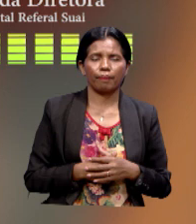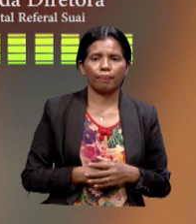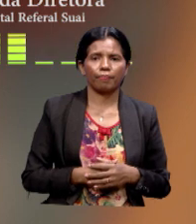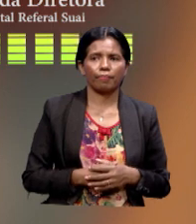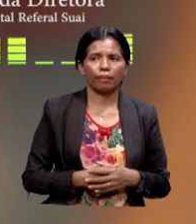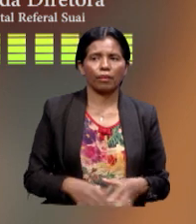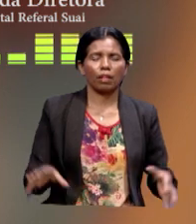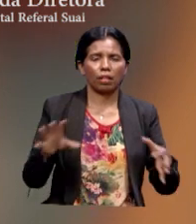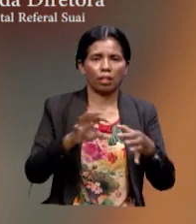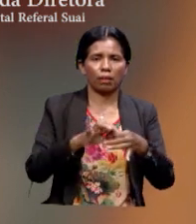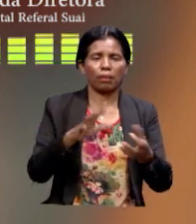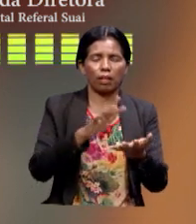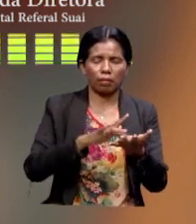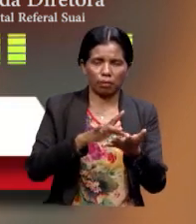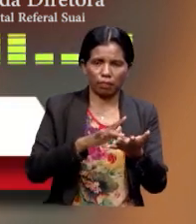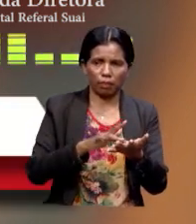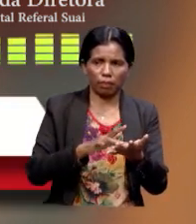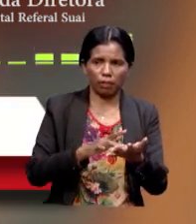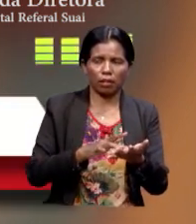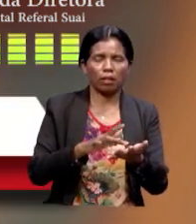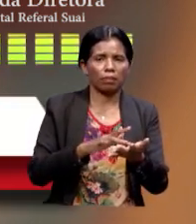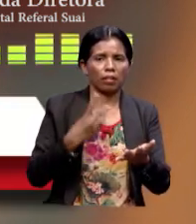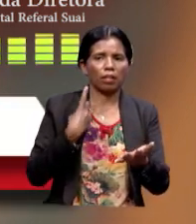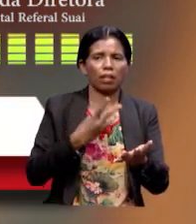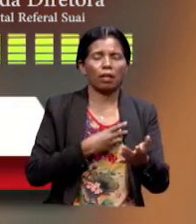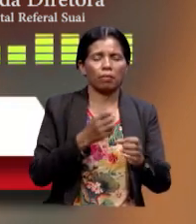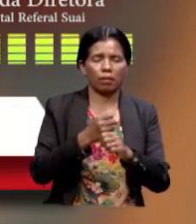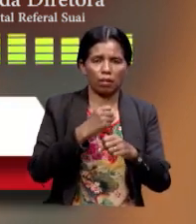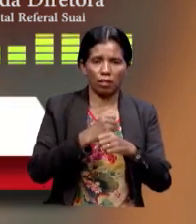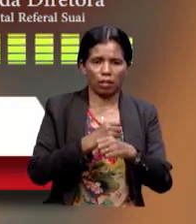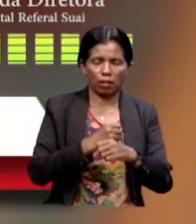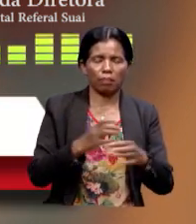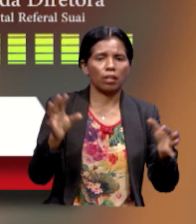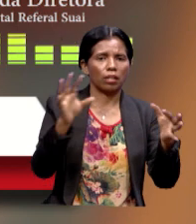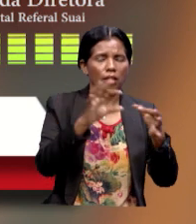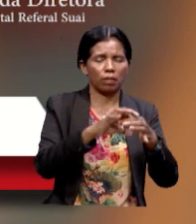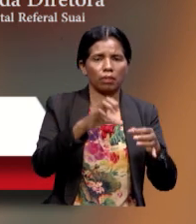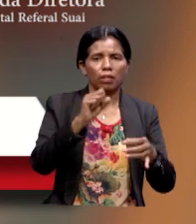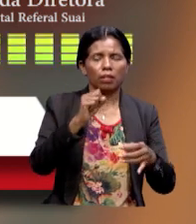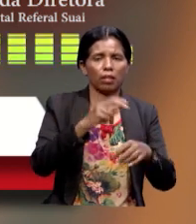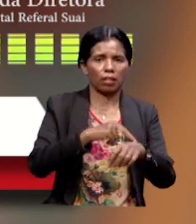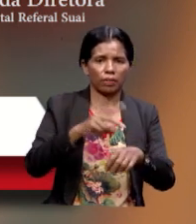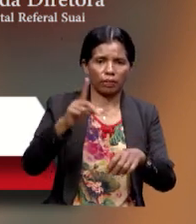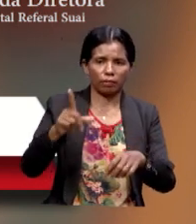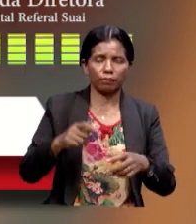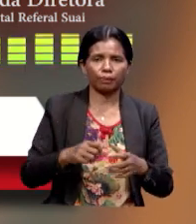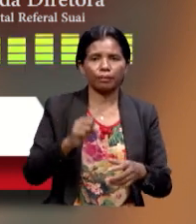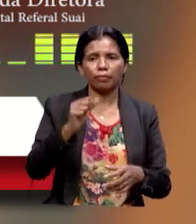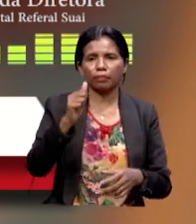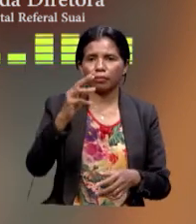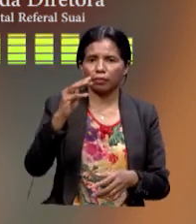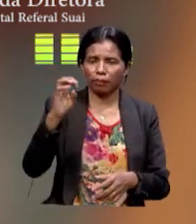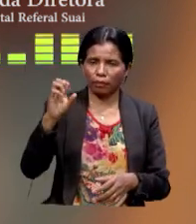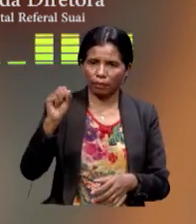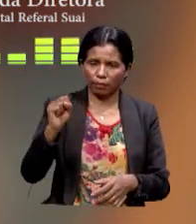Liga para Stok Aimoruk, Aimoruk kami hampir hidup aja regional, loja nasional, Sames.